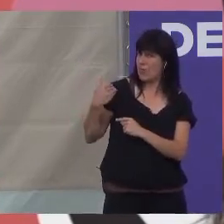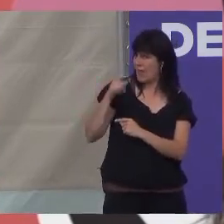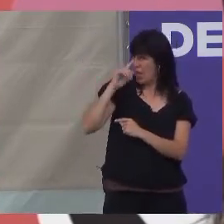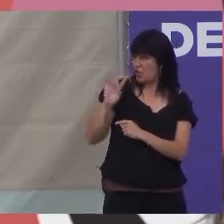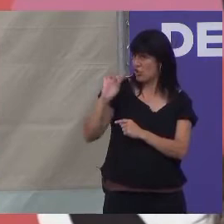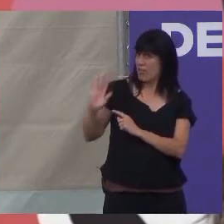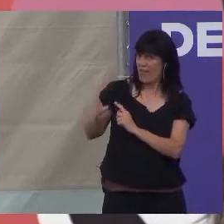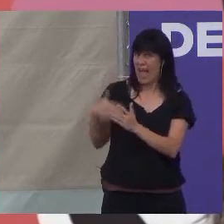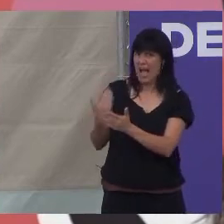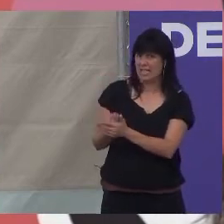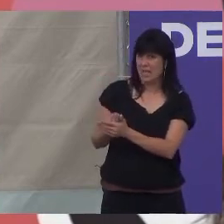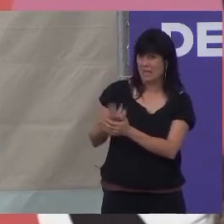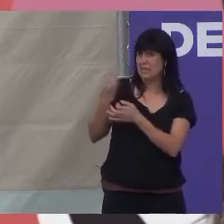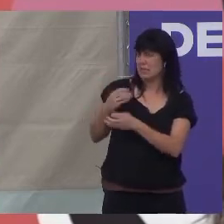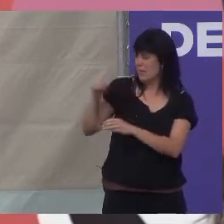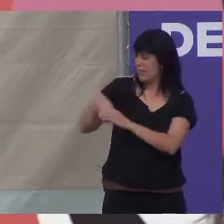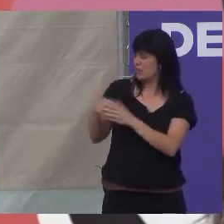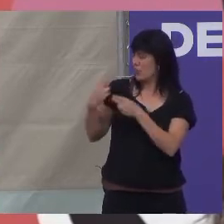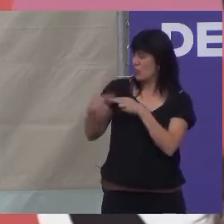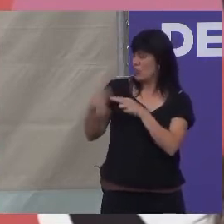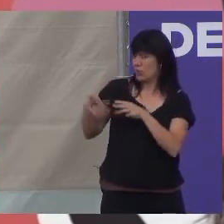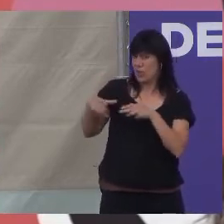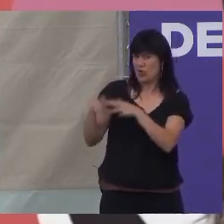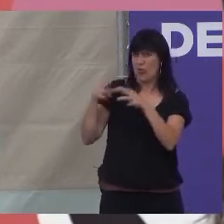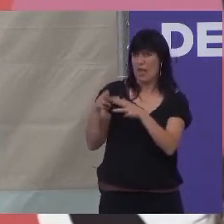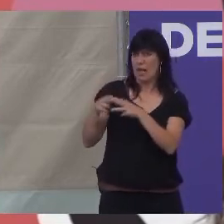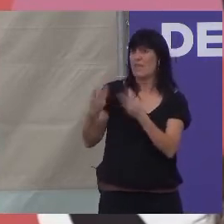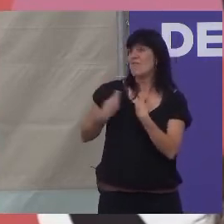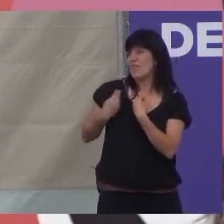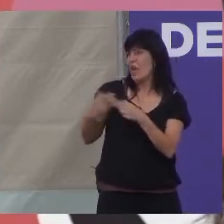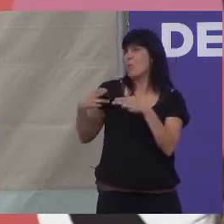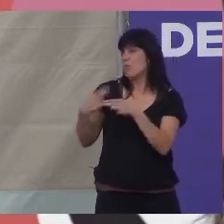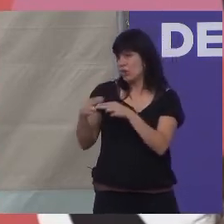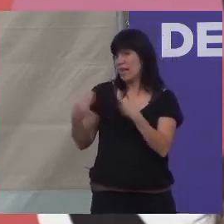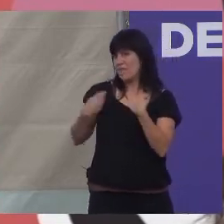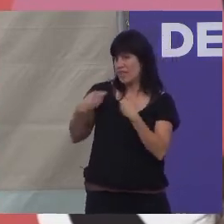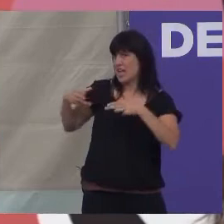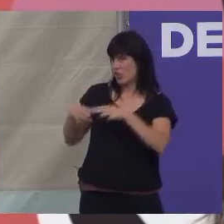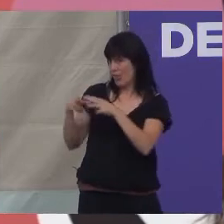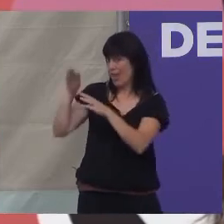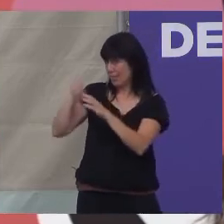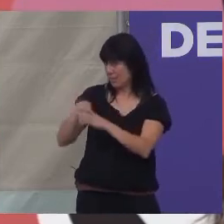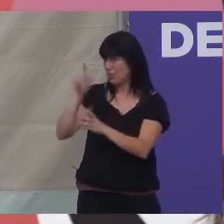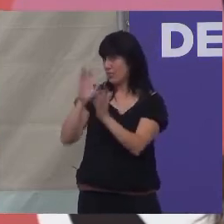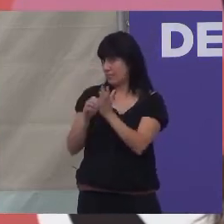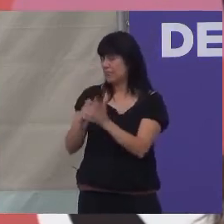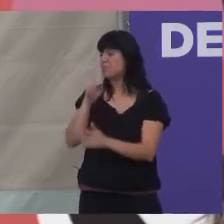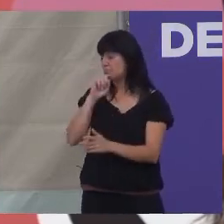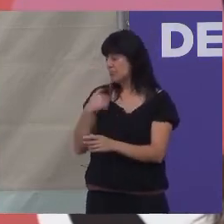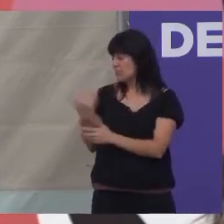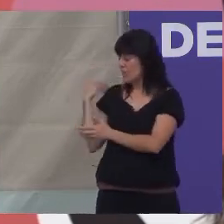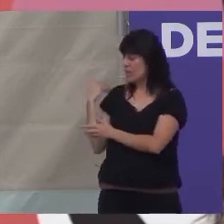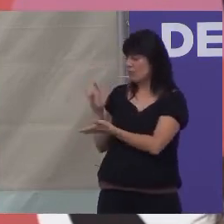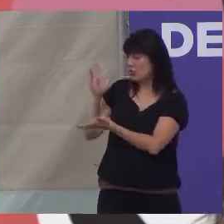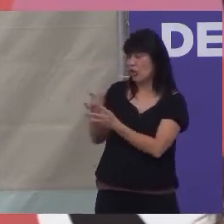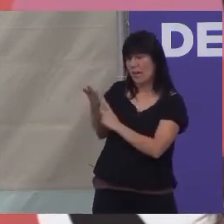anys a la política social i a la vida política i social valenciana, com a representant de treballadors i treballadores i també